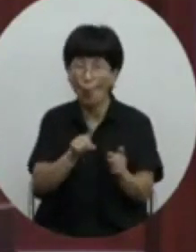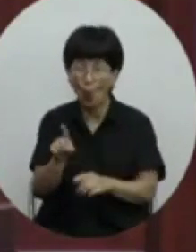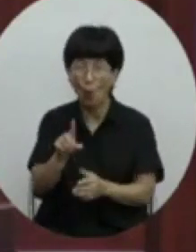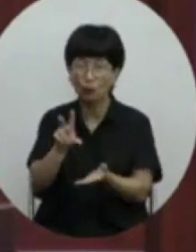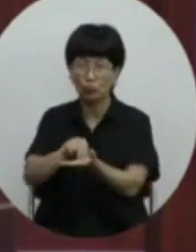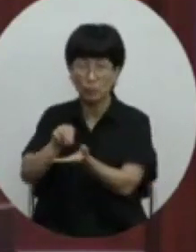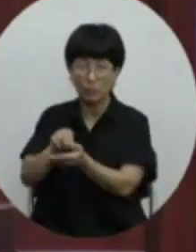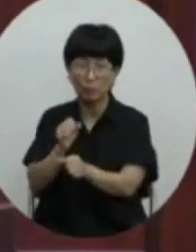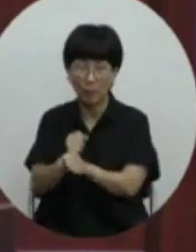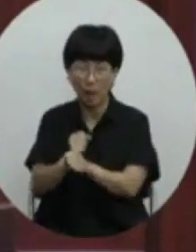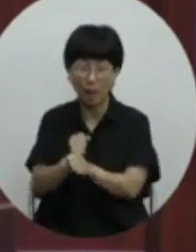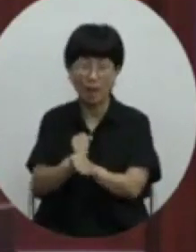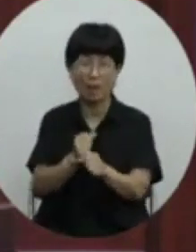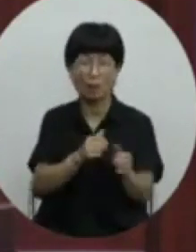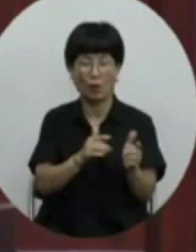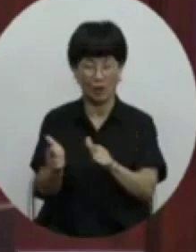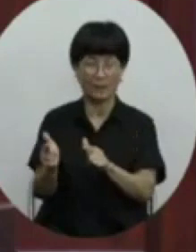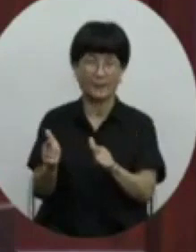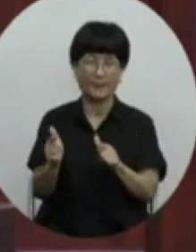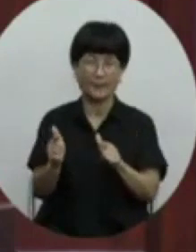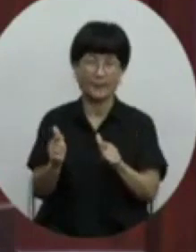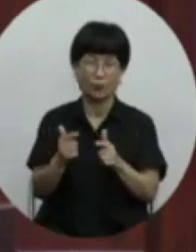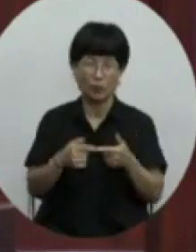복지 증진에 최선을 다하겠습니다.